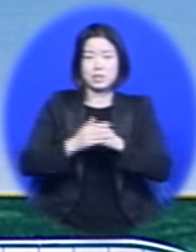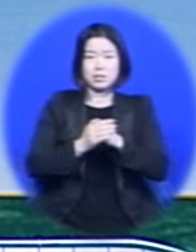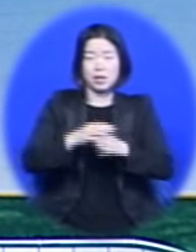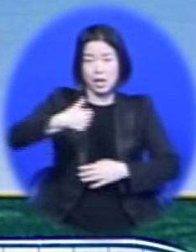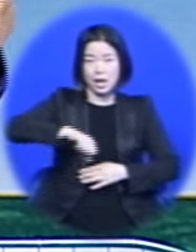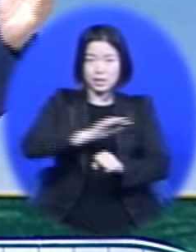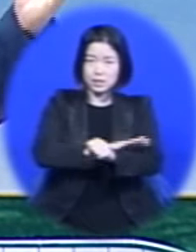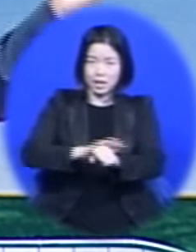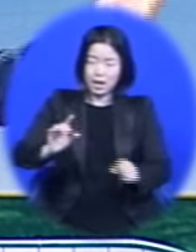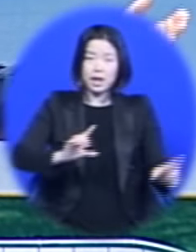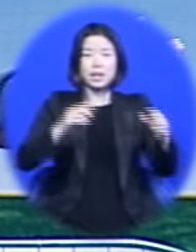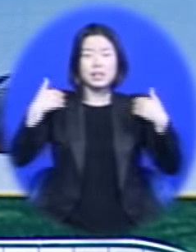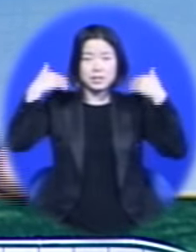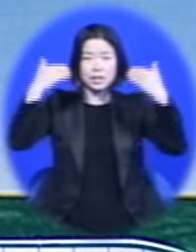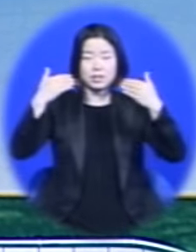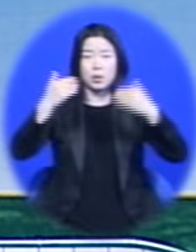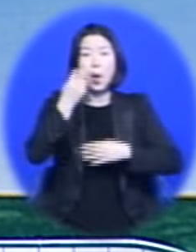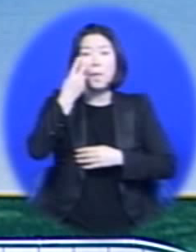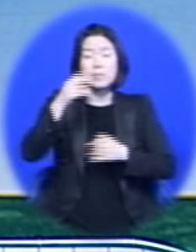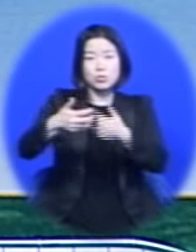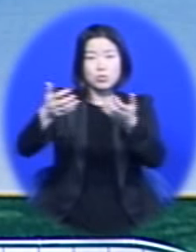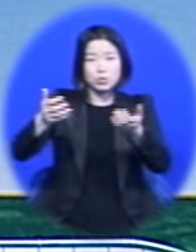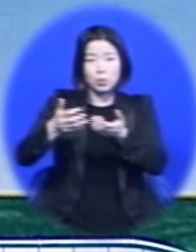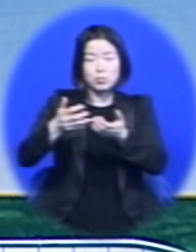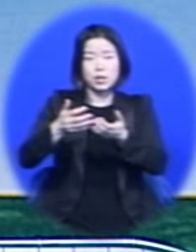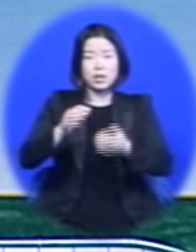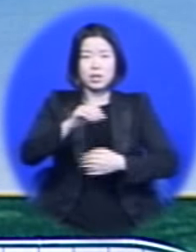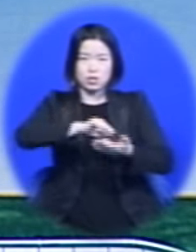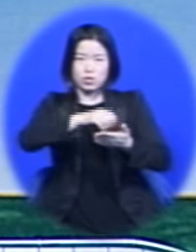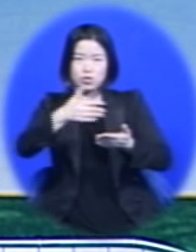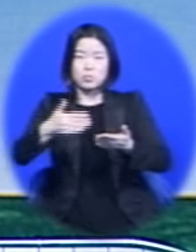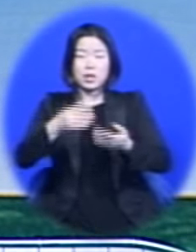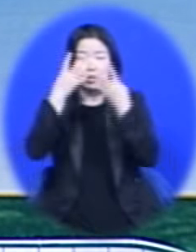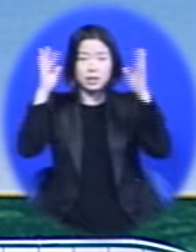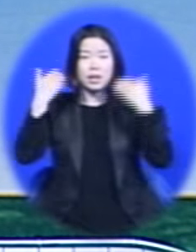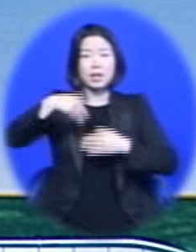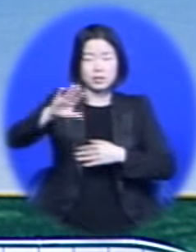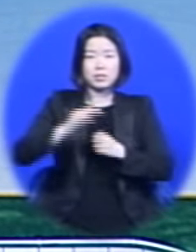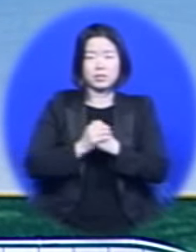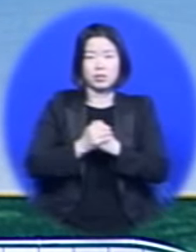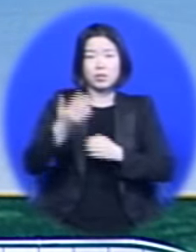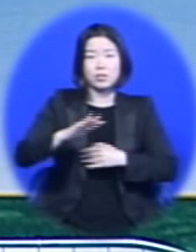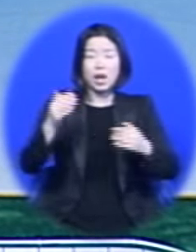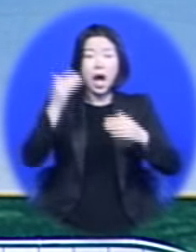자라주어서 미국 동부의 명문대학에 들어갔습니다. 그런데 한국에서 전쟁이 나는 바람에